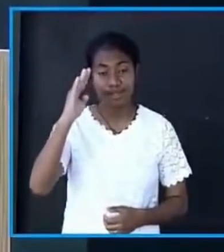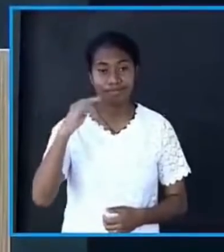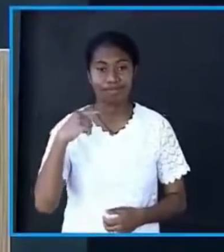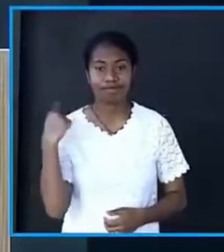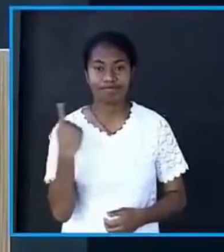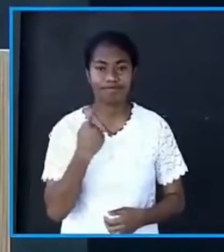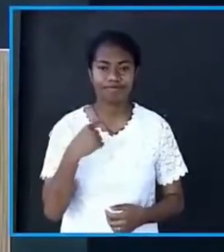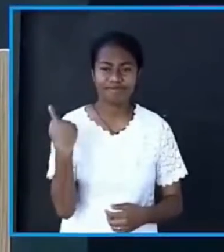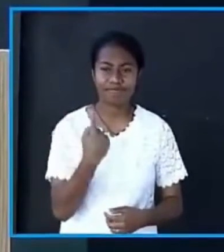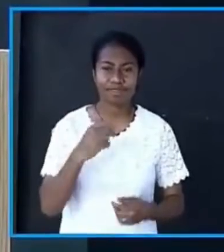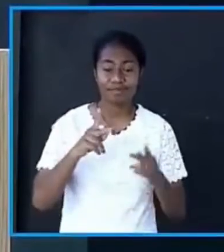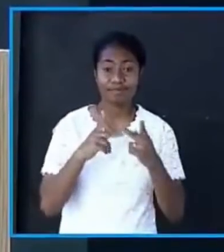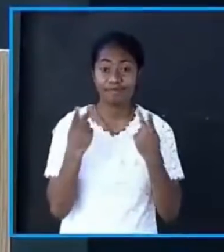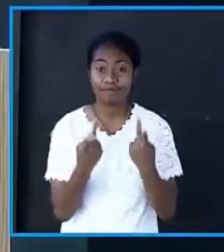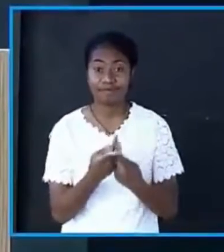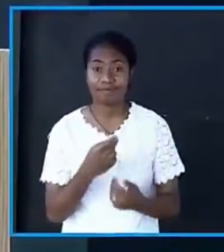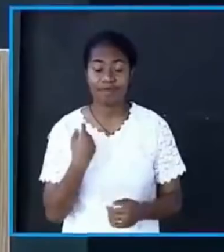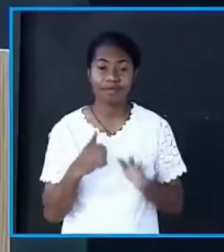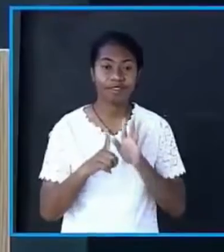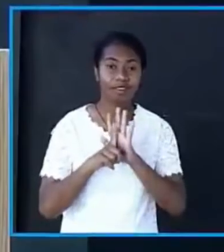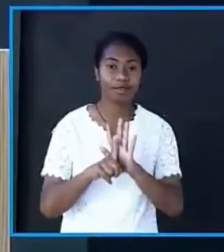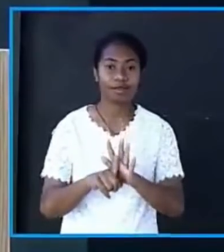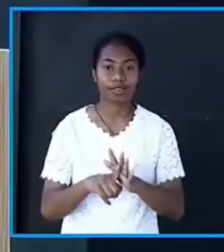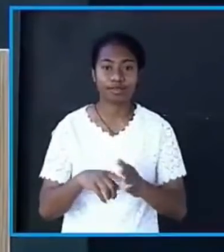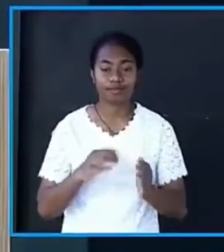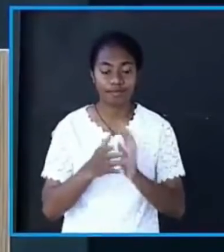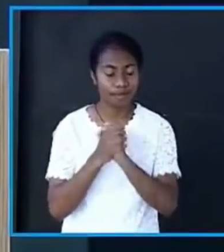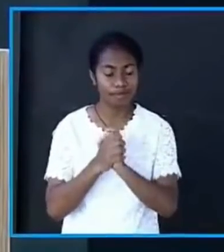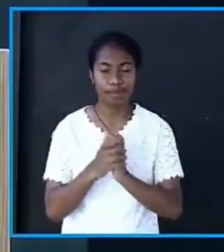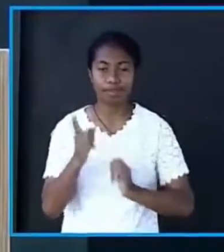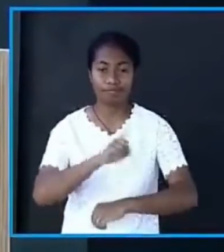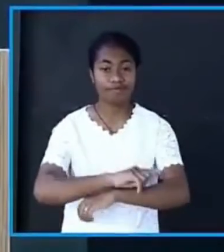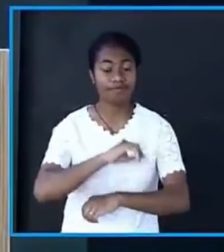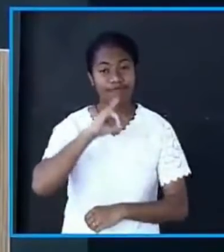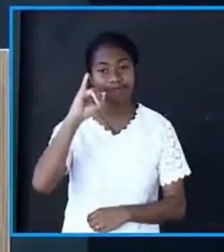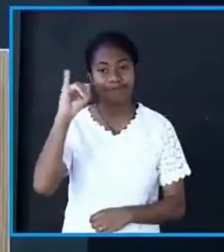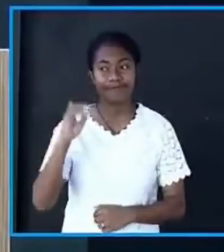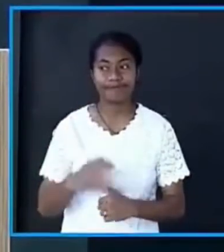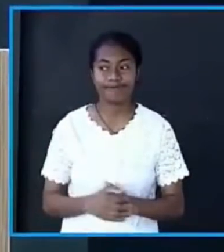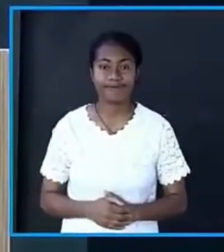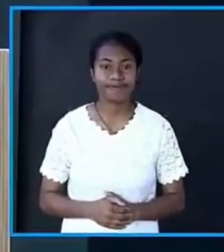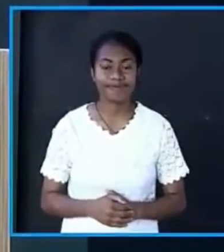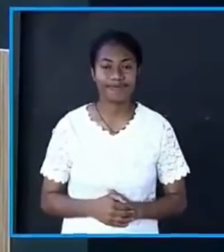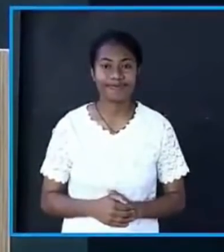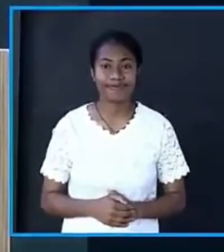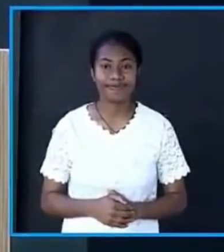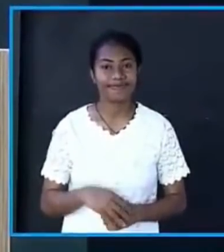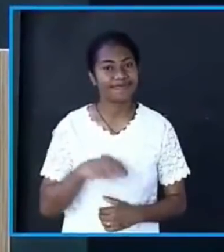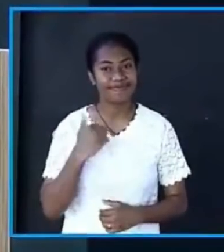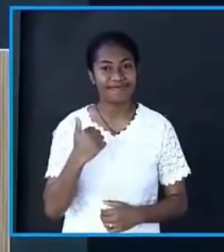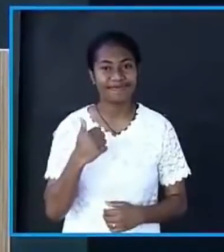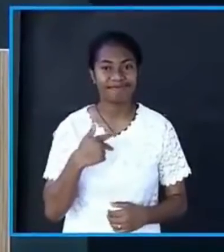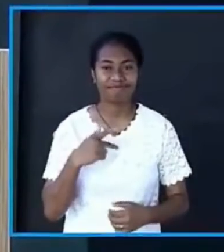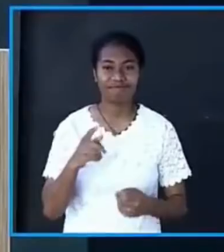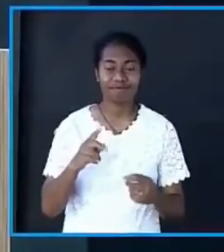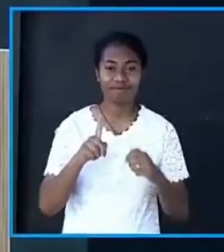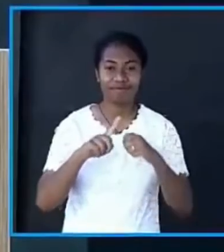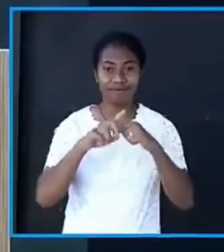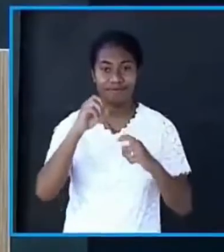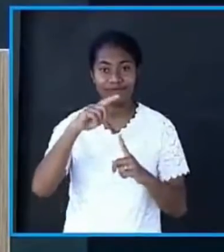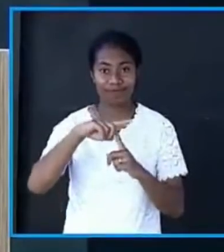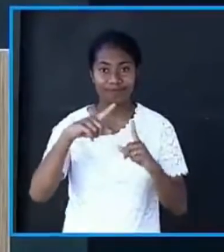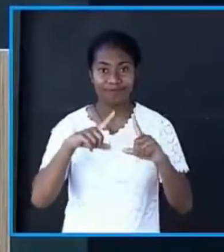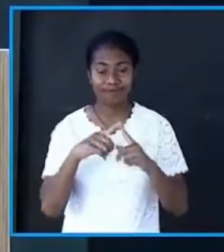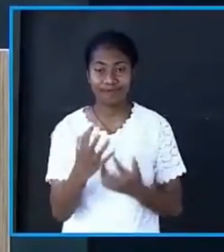setiap saudara yang mengikuti kebaktian ini secara online baik dari dalam kota Kupang luar